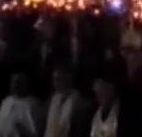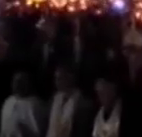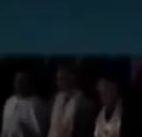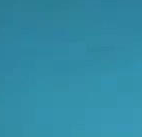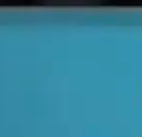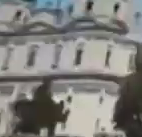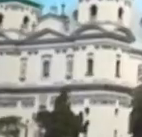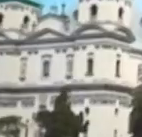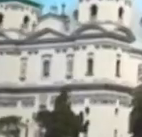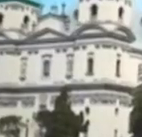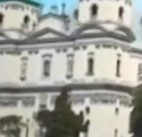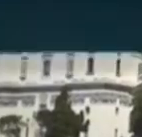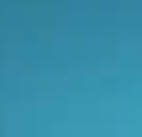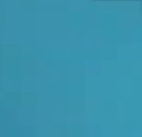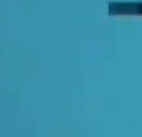Музика